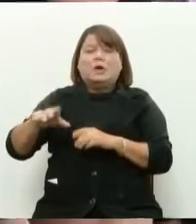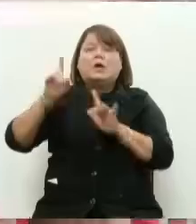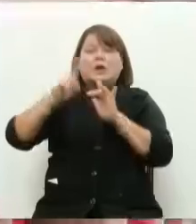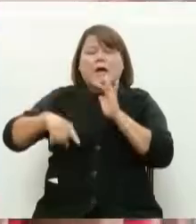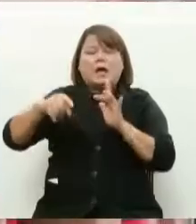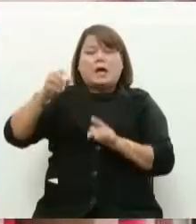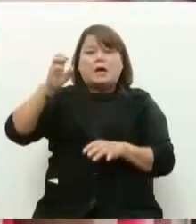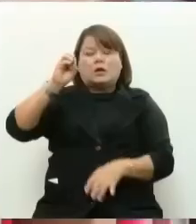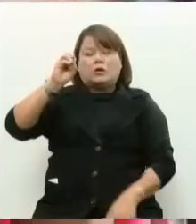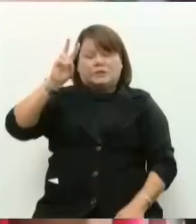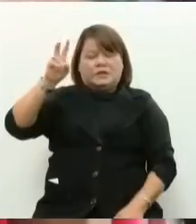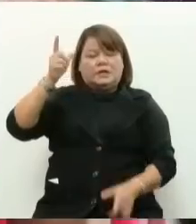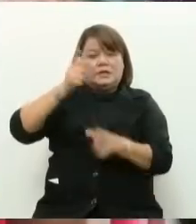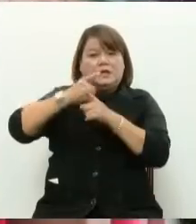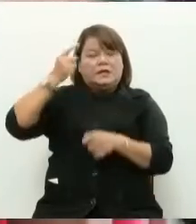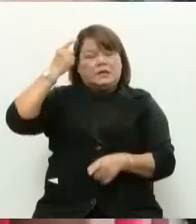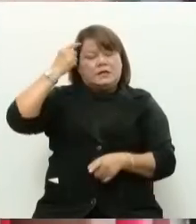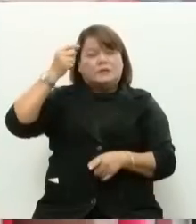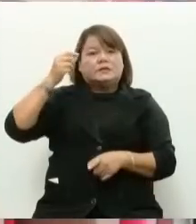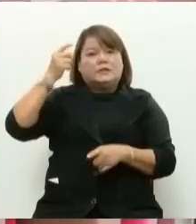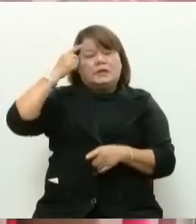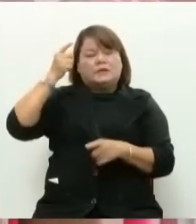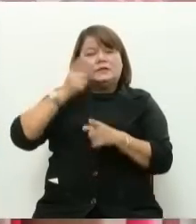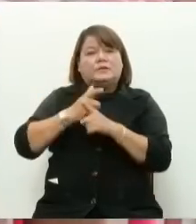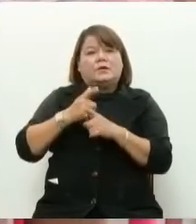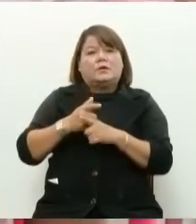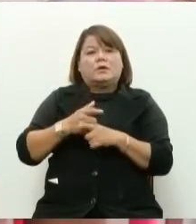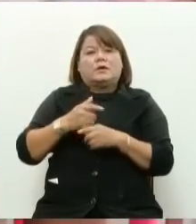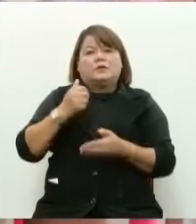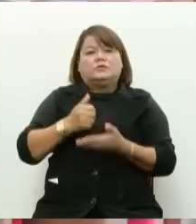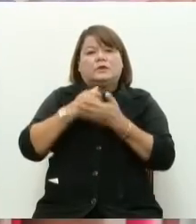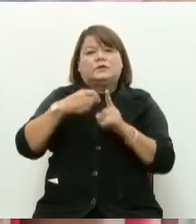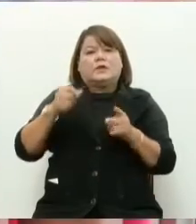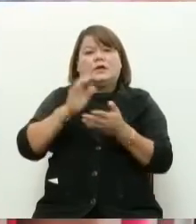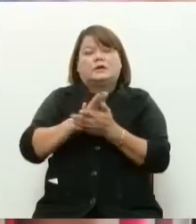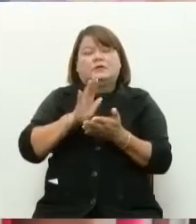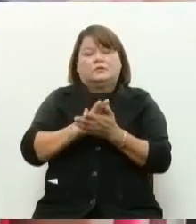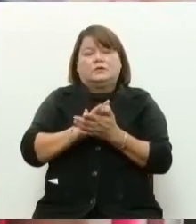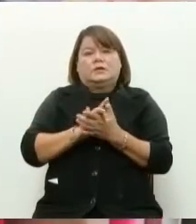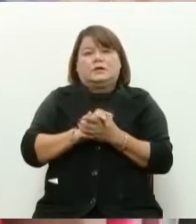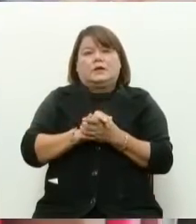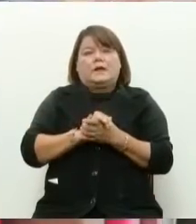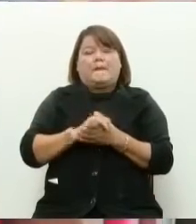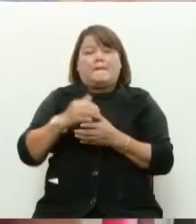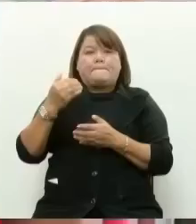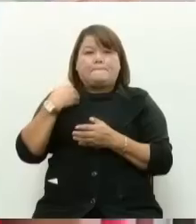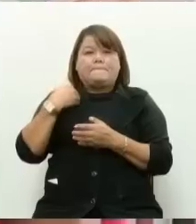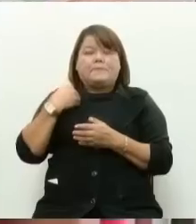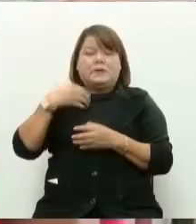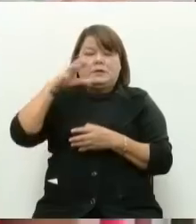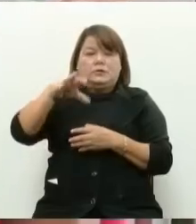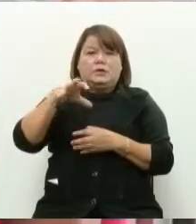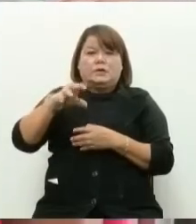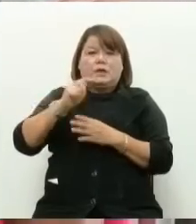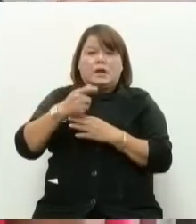อง ค่ะก็มีการช่วยเหลือกับจากทางโรงเรียนระเววิทยาคารนะคะแล้วก็มีหน่วยงาน